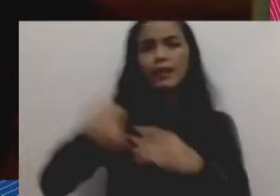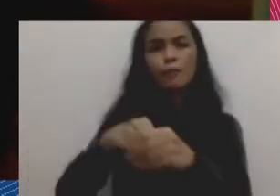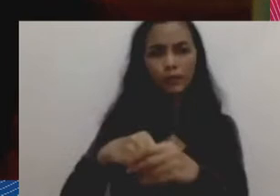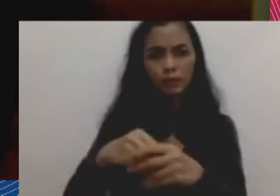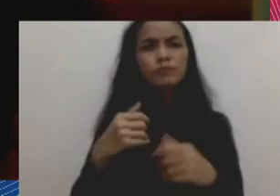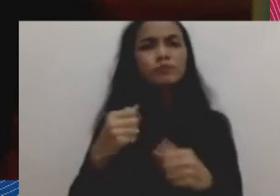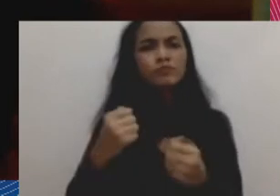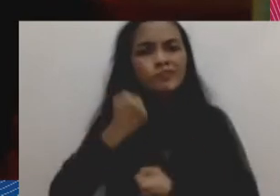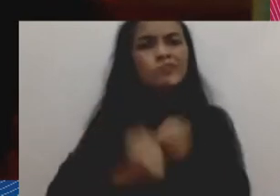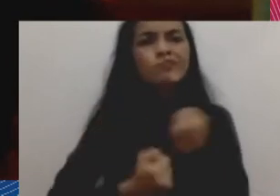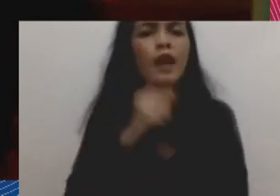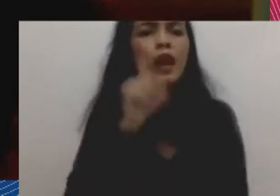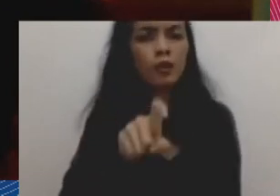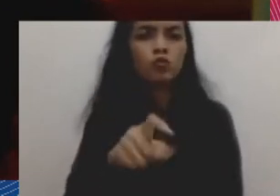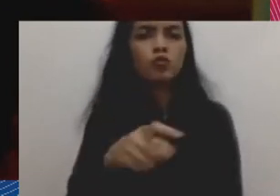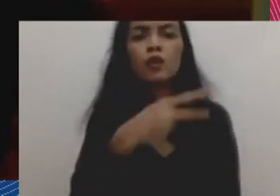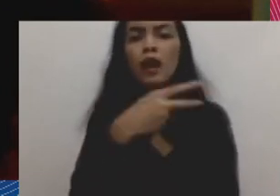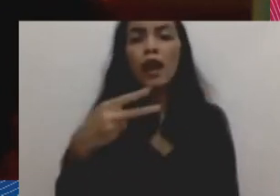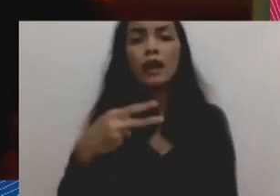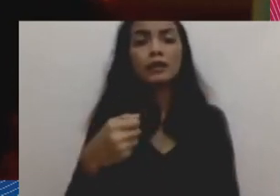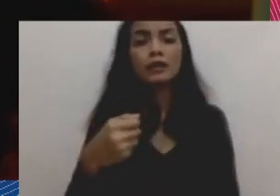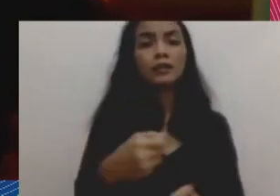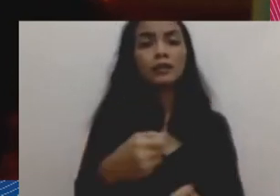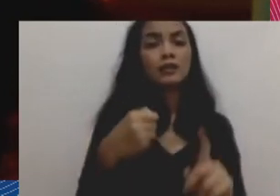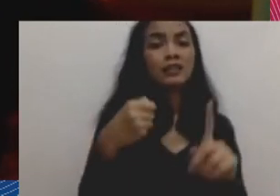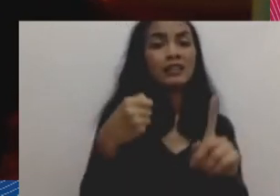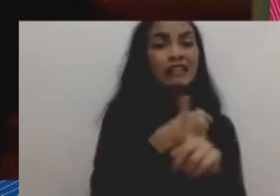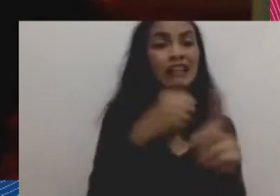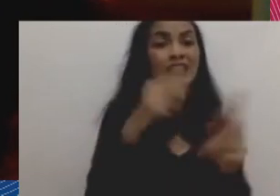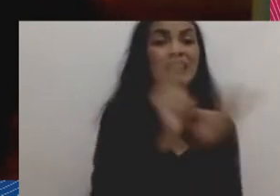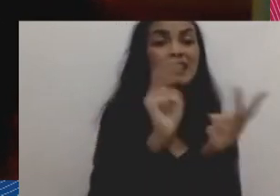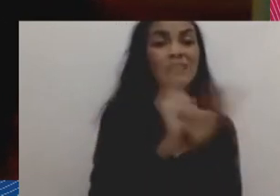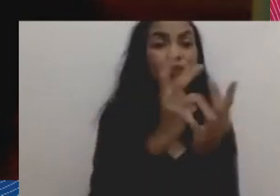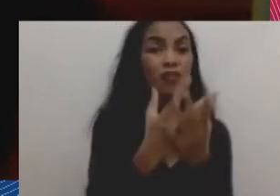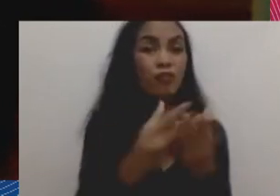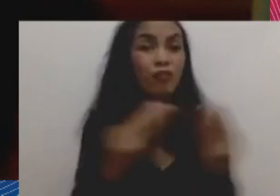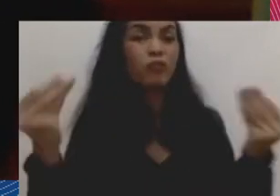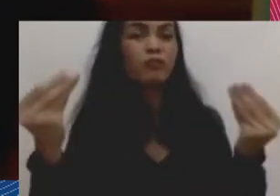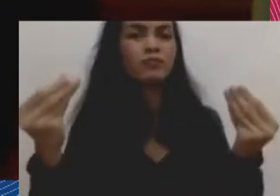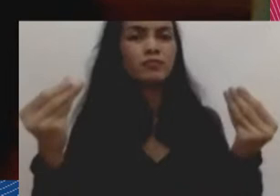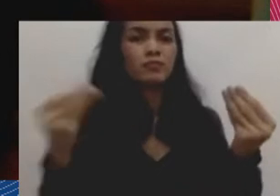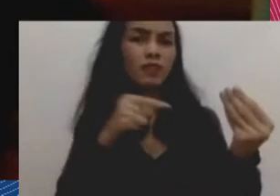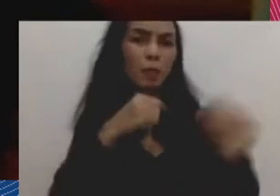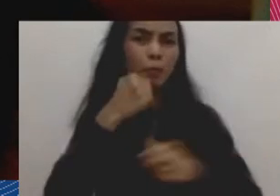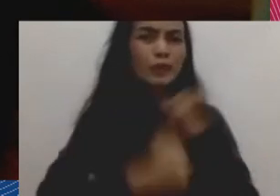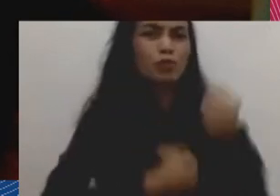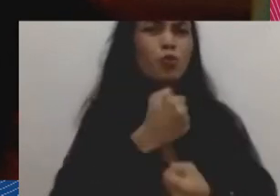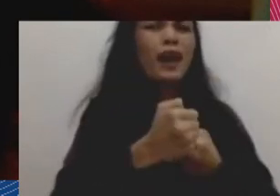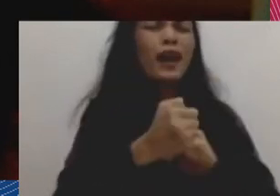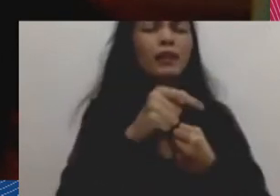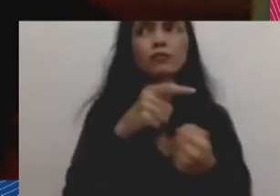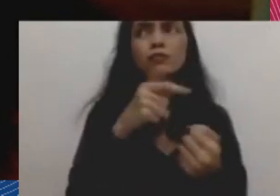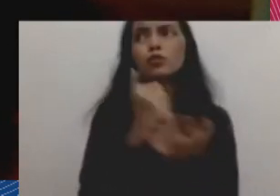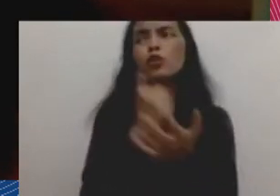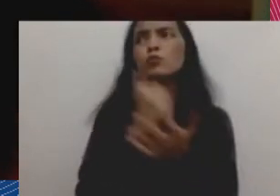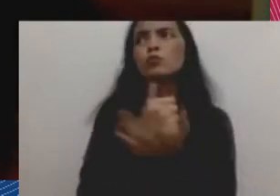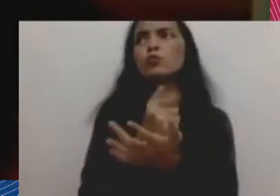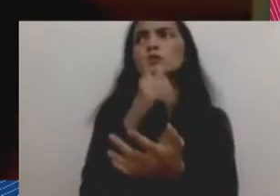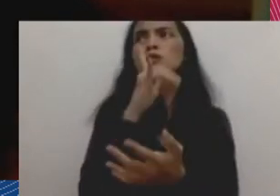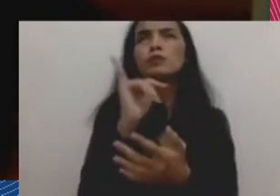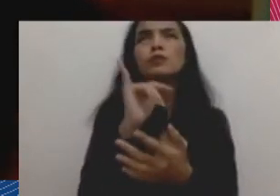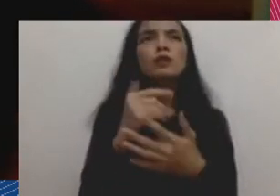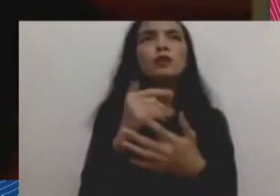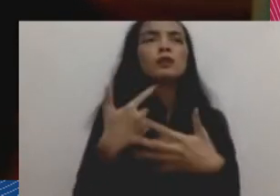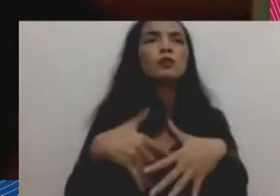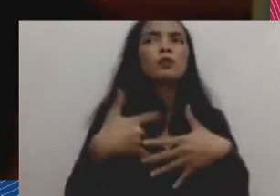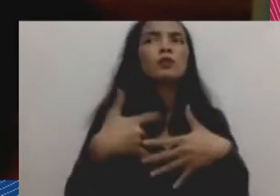persoalan perjuangan kekerasan seksual ini, penghapusan kekerasan seksual ini, itu sangat mengakar gitu ya